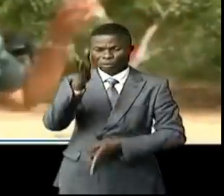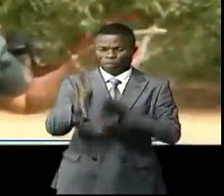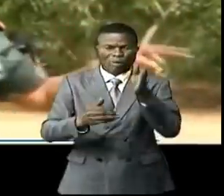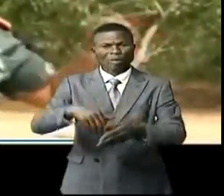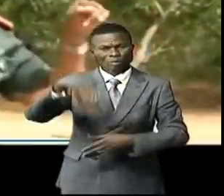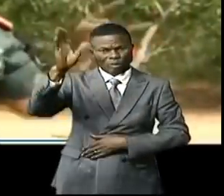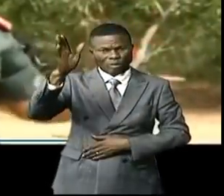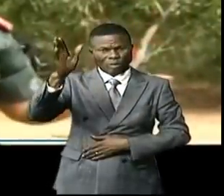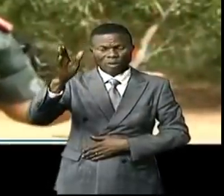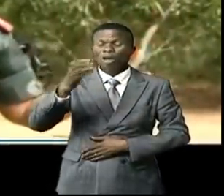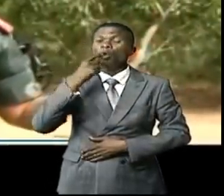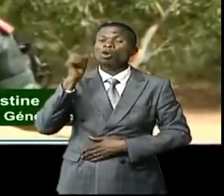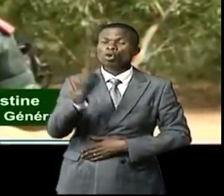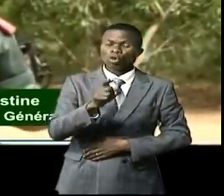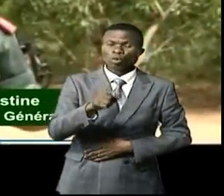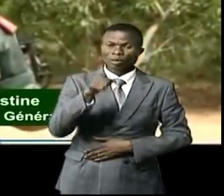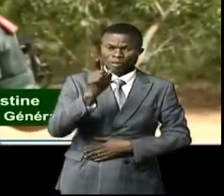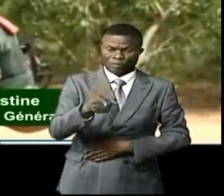boule. Consigne nazotique.